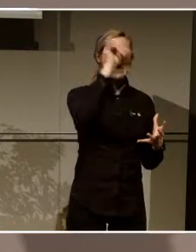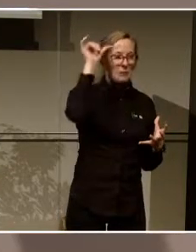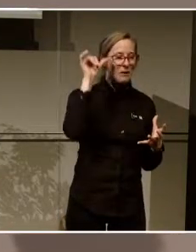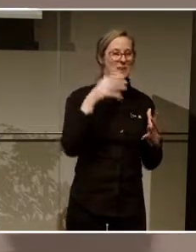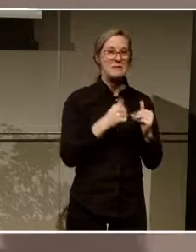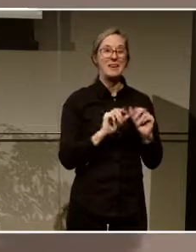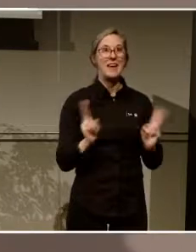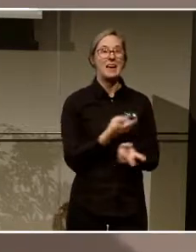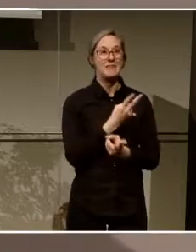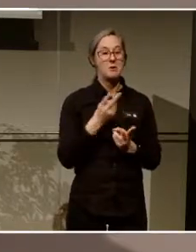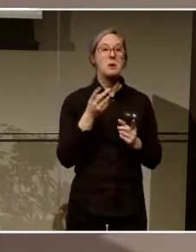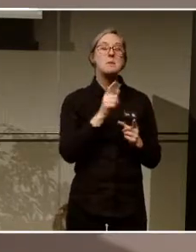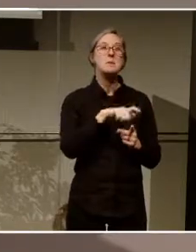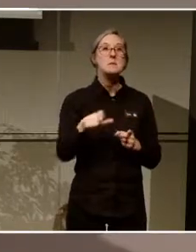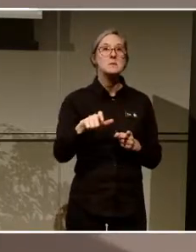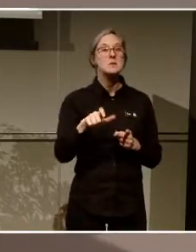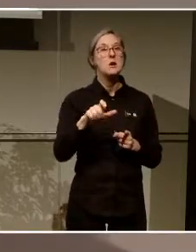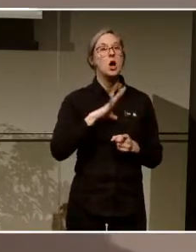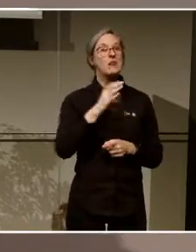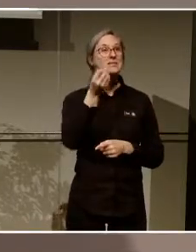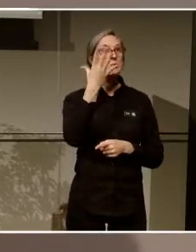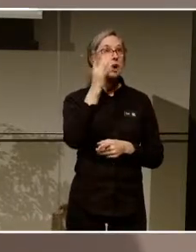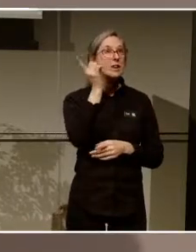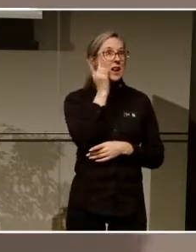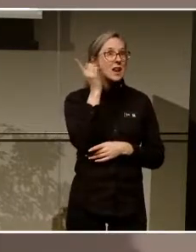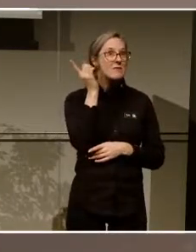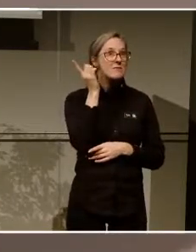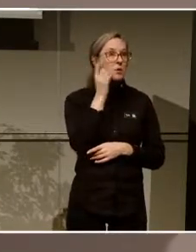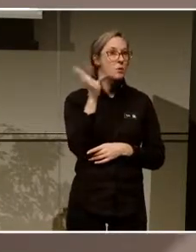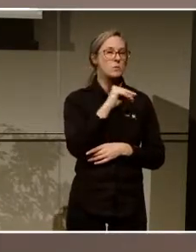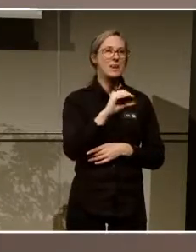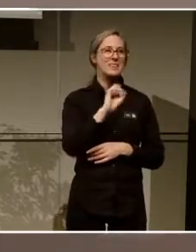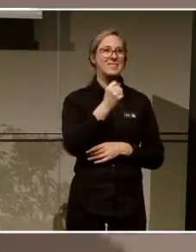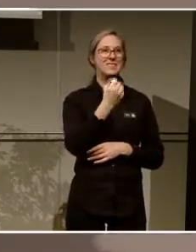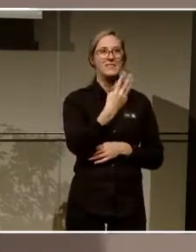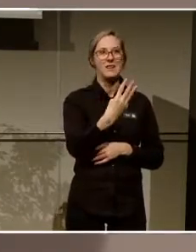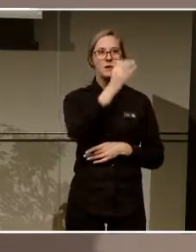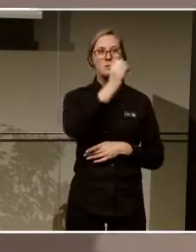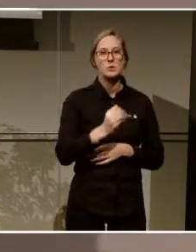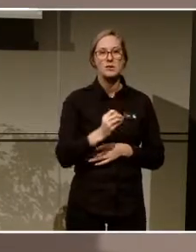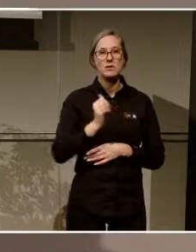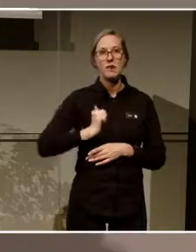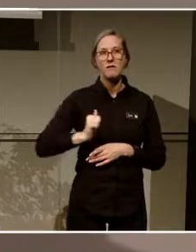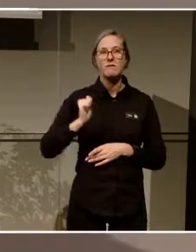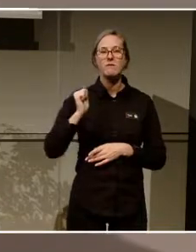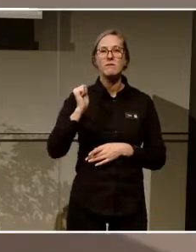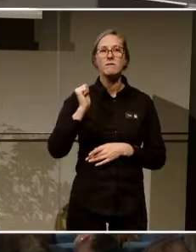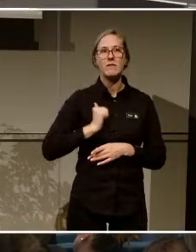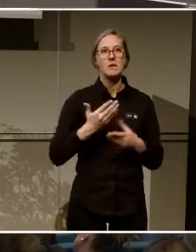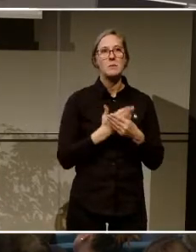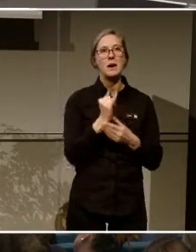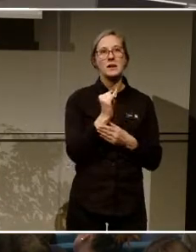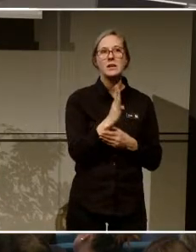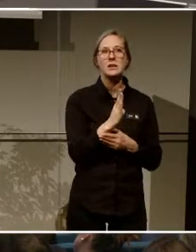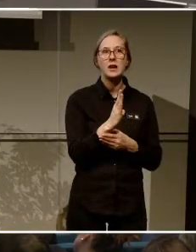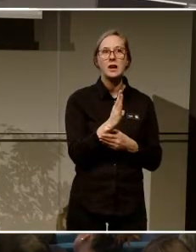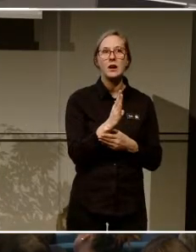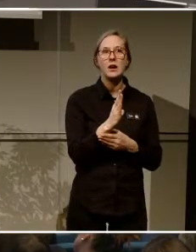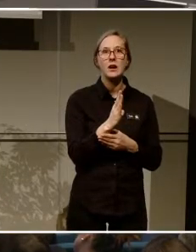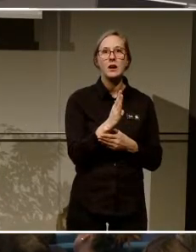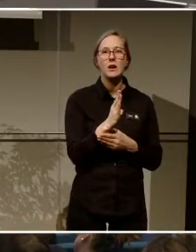jag tillbaka här. Av de som har en smart mobil så är det 93% som också använder BankID. Om